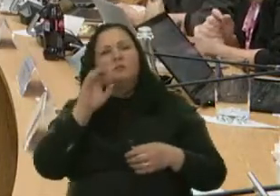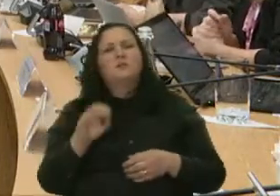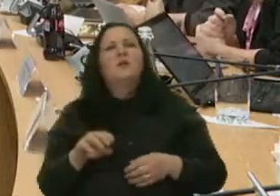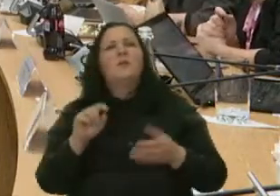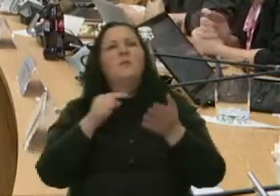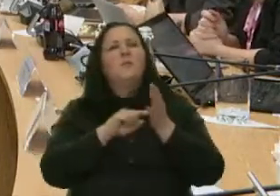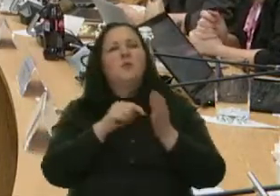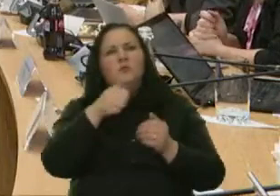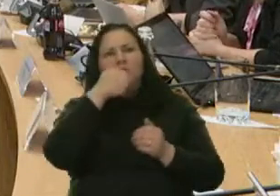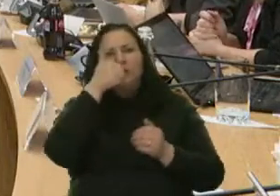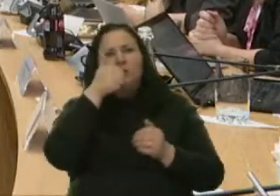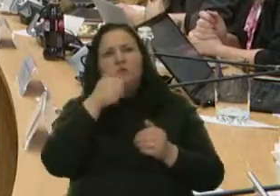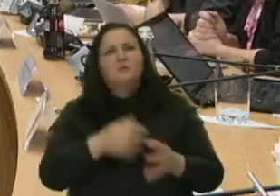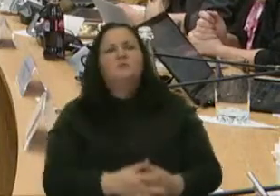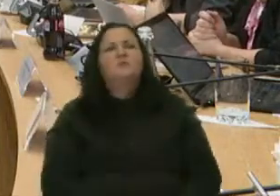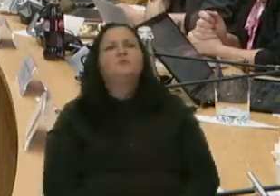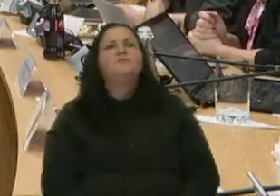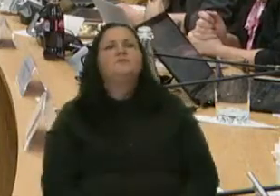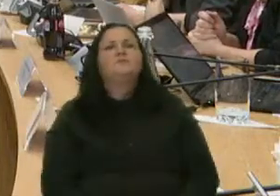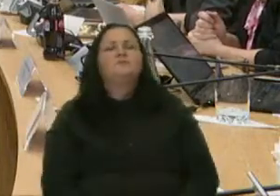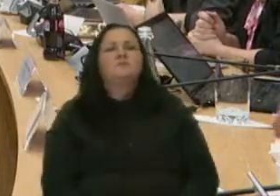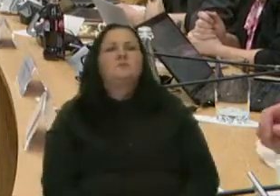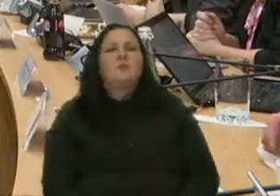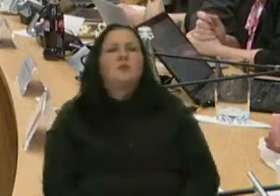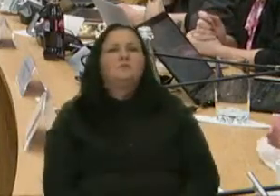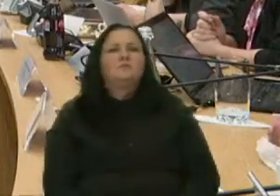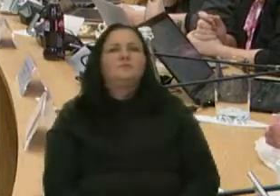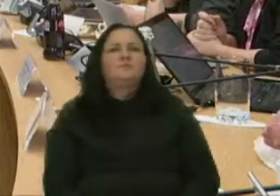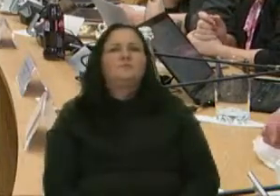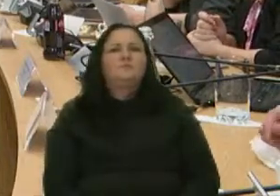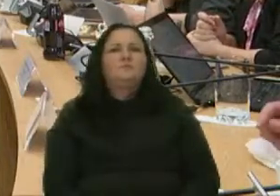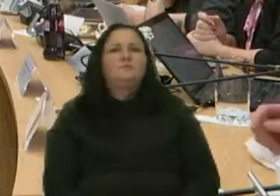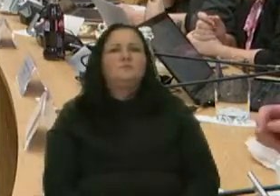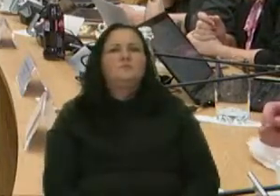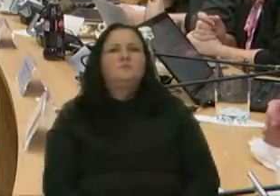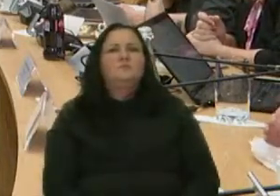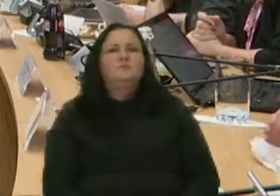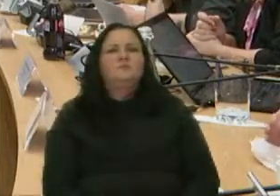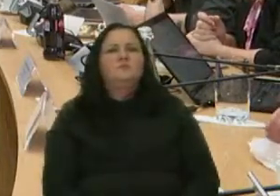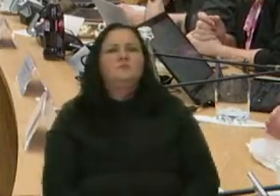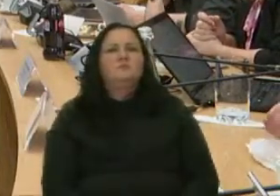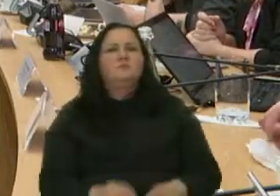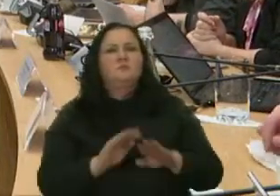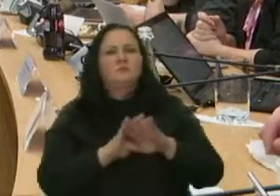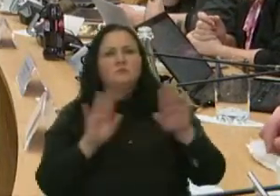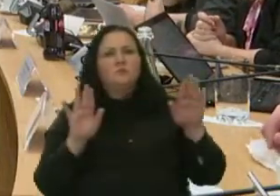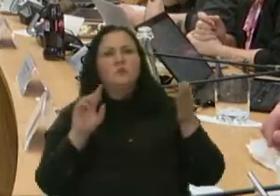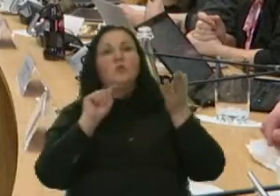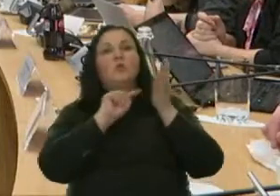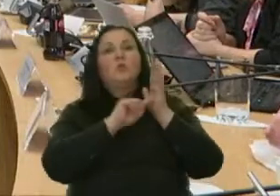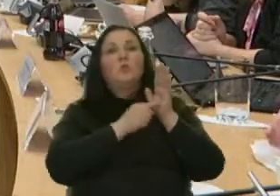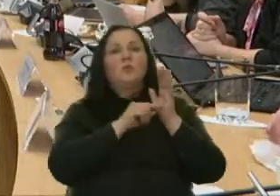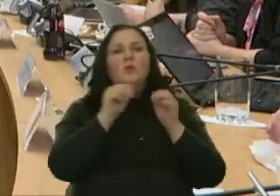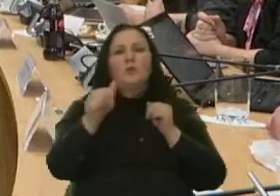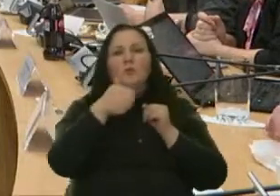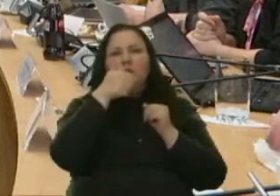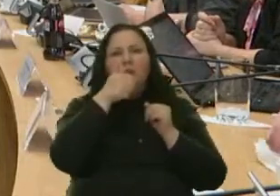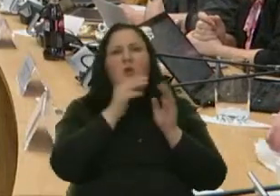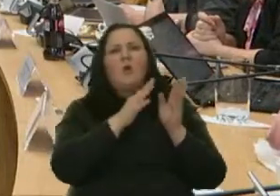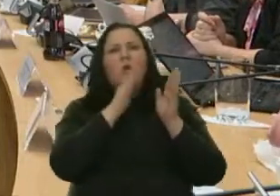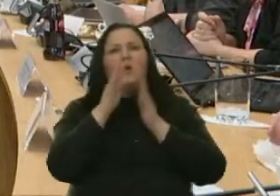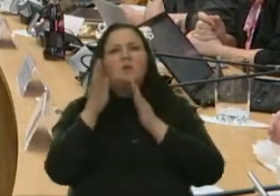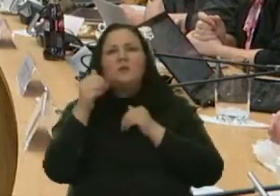1 de pe ordinea de zi în regulă altcineva dacă mai dacă mai este nu mai este punctul numărul 1 pe ordinea de